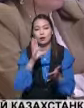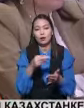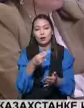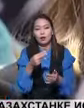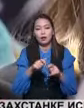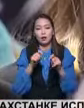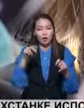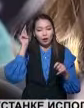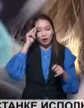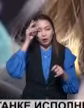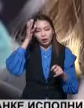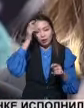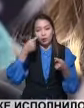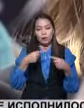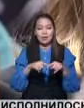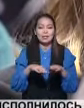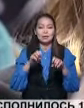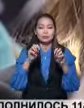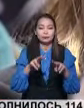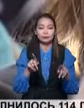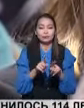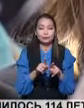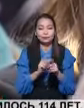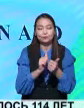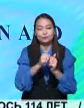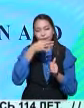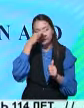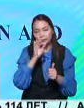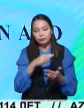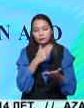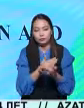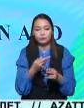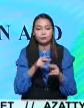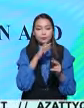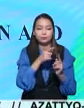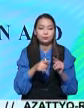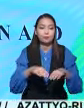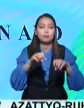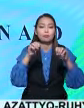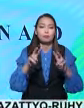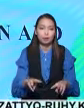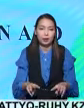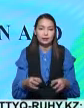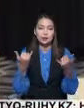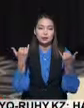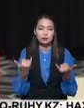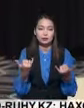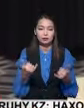создание образовательной среды, где специалисты не только обмениваются опытом, но и современной практикой.